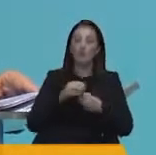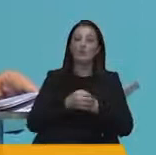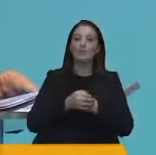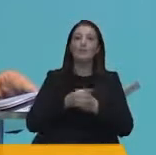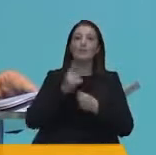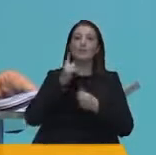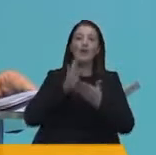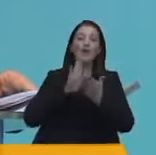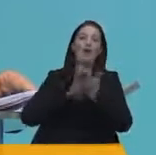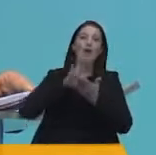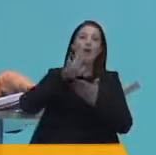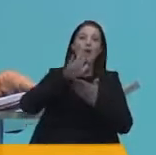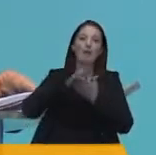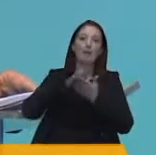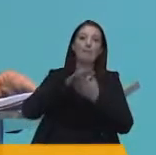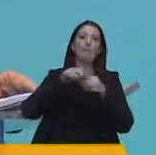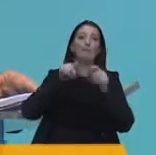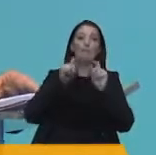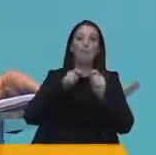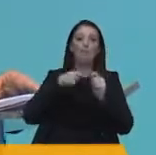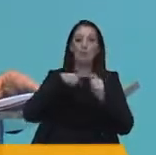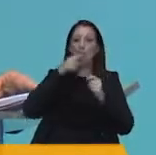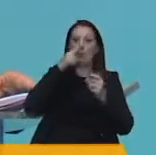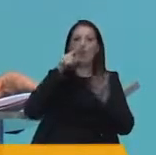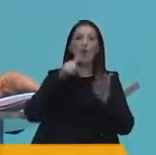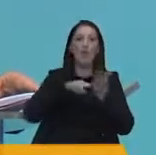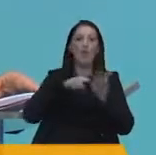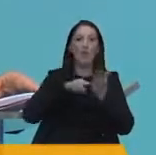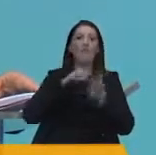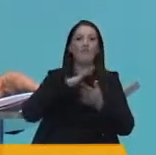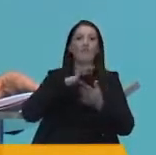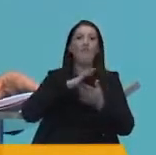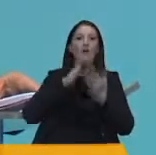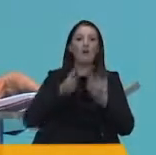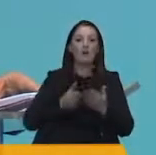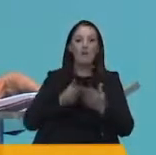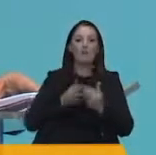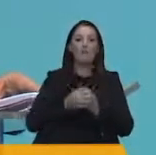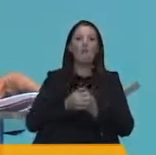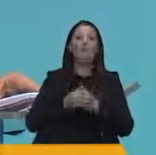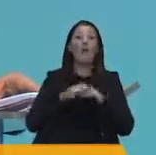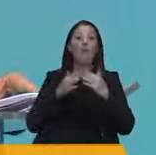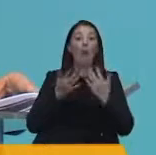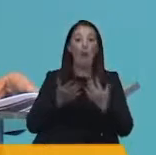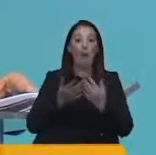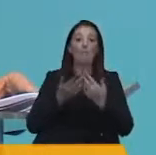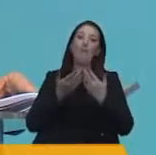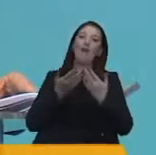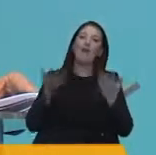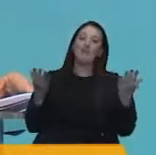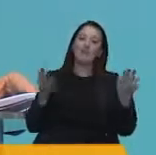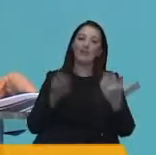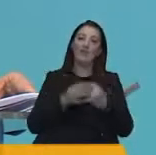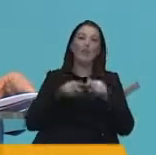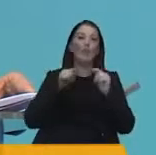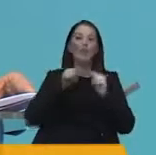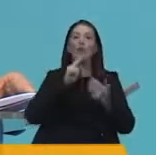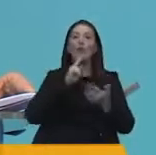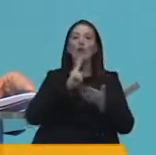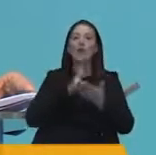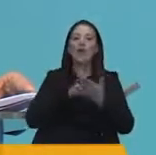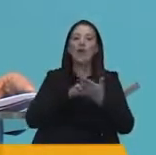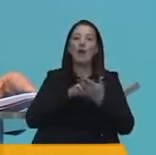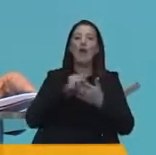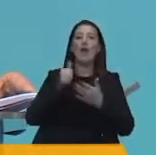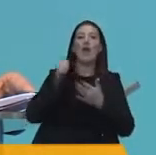bir adım atılacağına inanıyordum. Ama maalesef bu karar